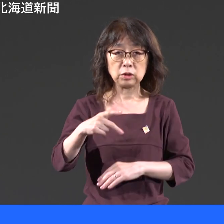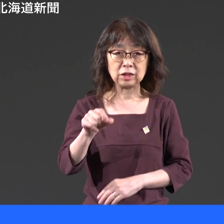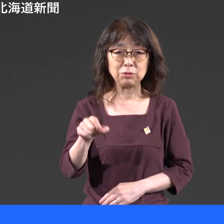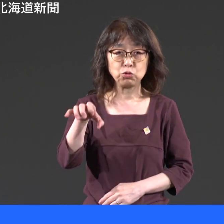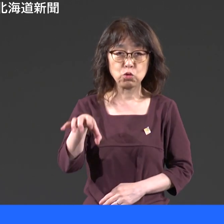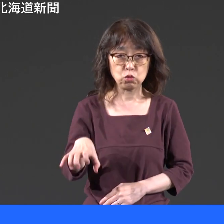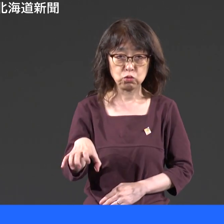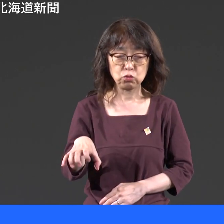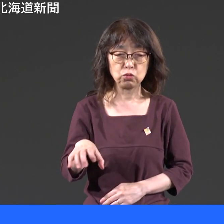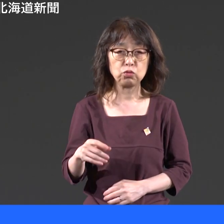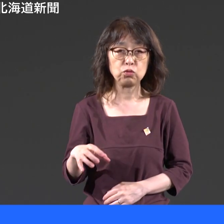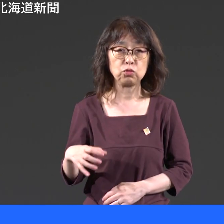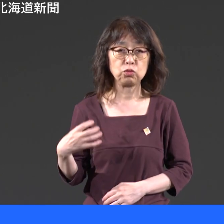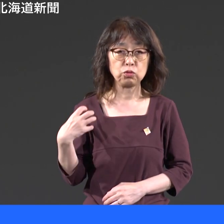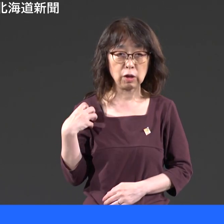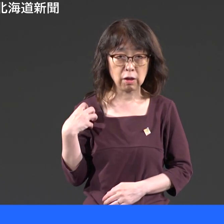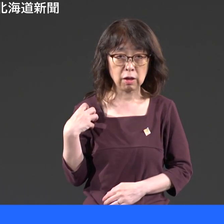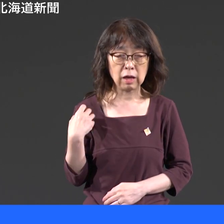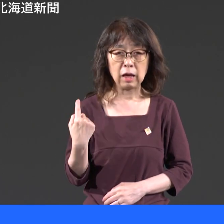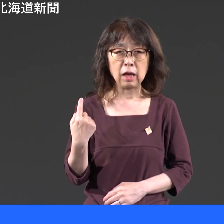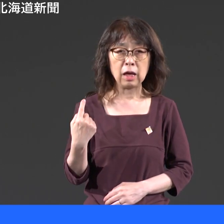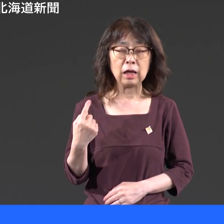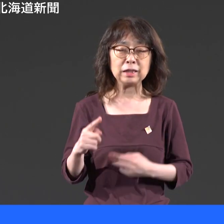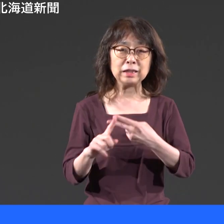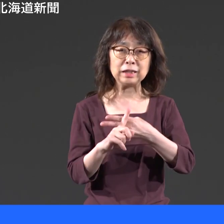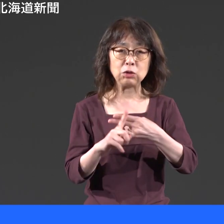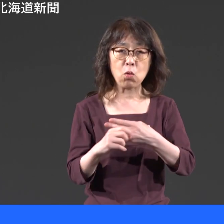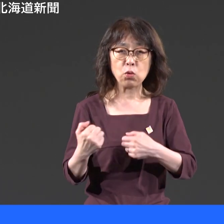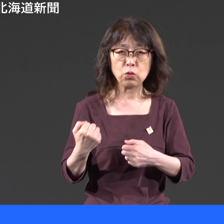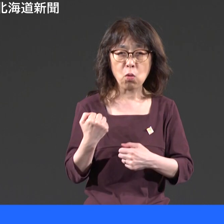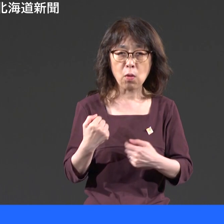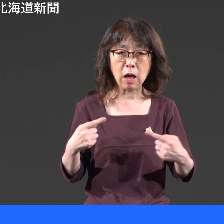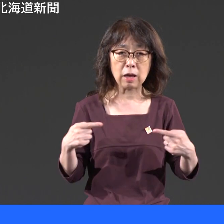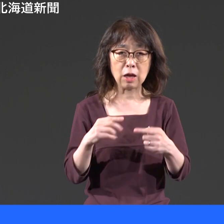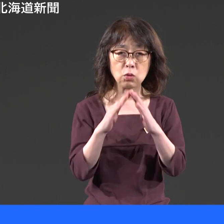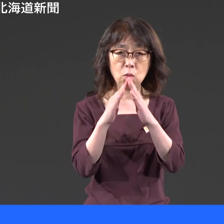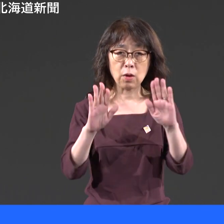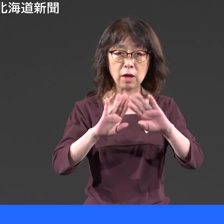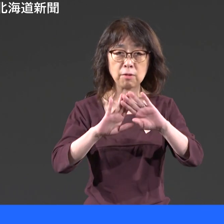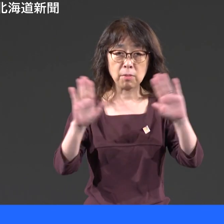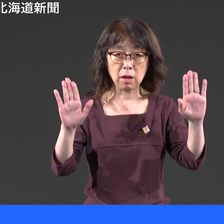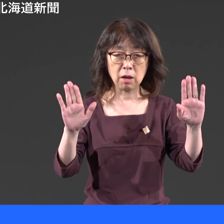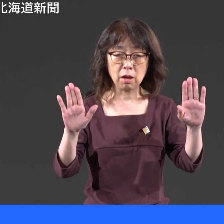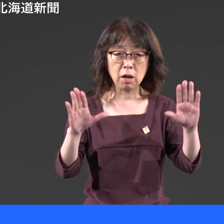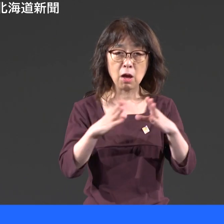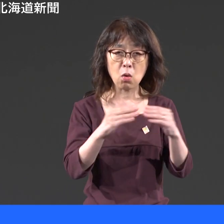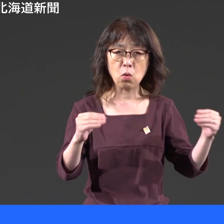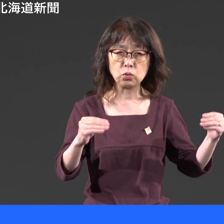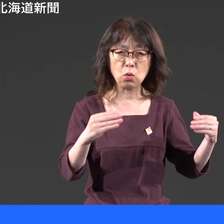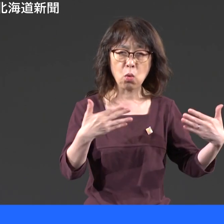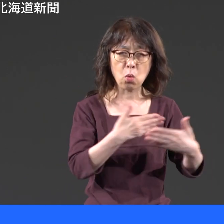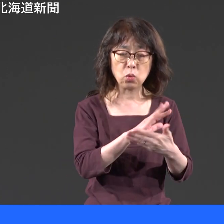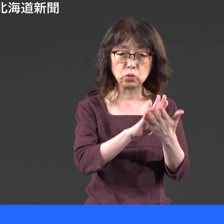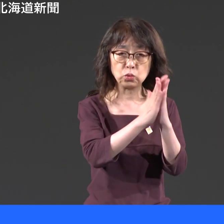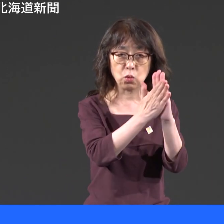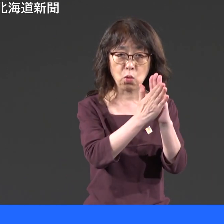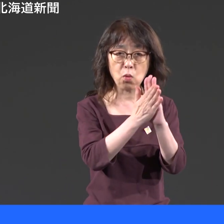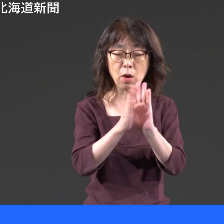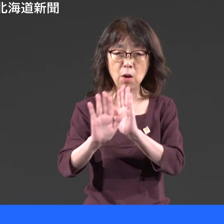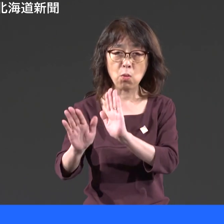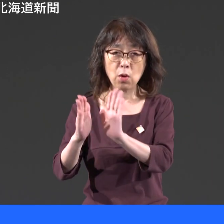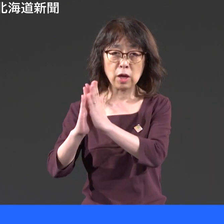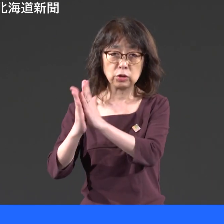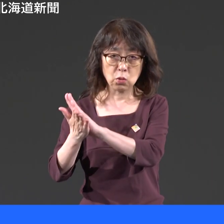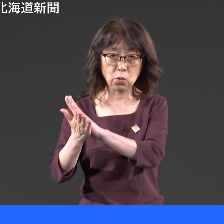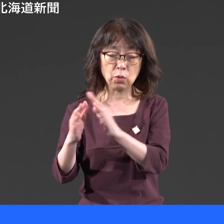となって、昨日強化検討会がですね、設立され、国土交通省や防衛省、民間航空会社を